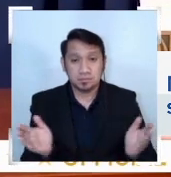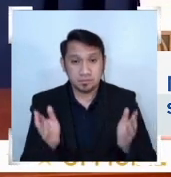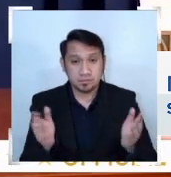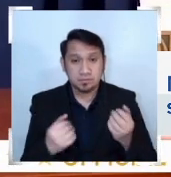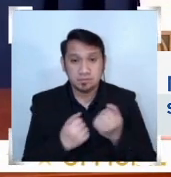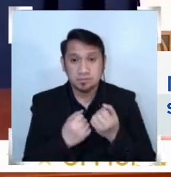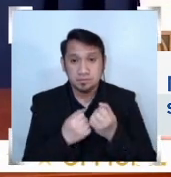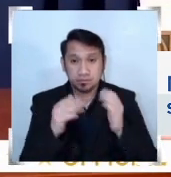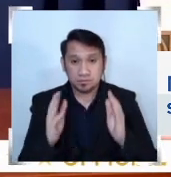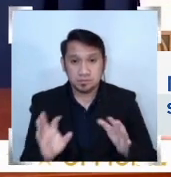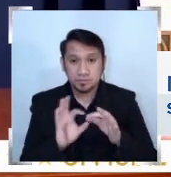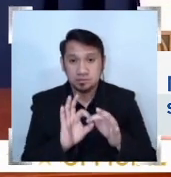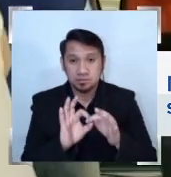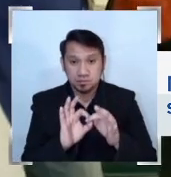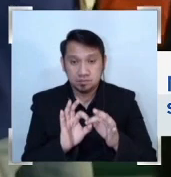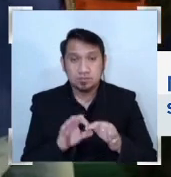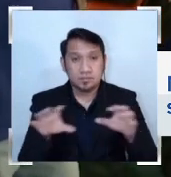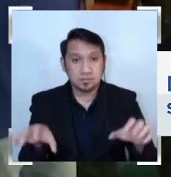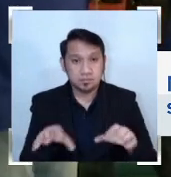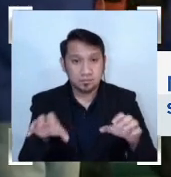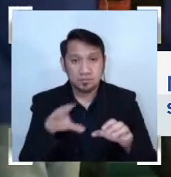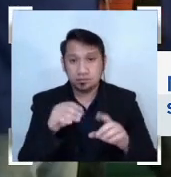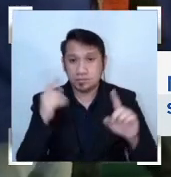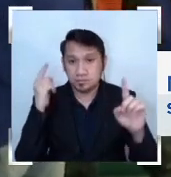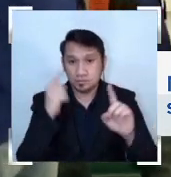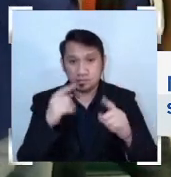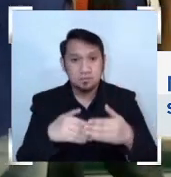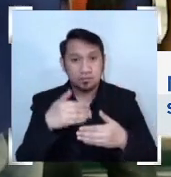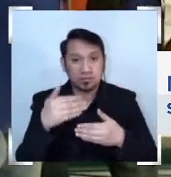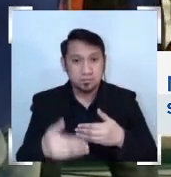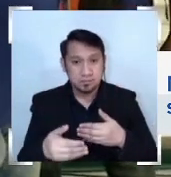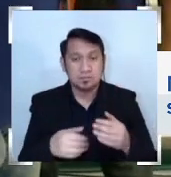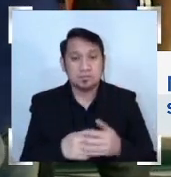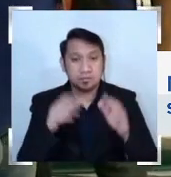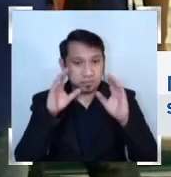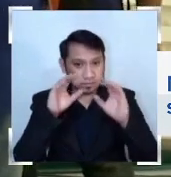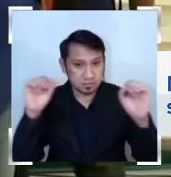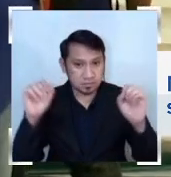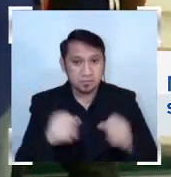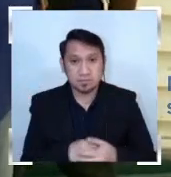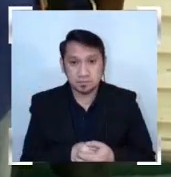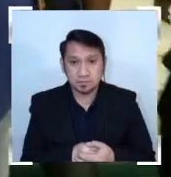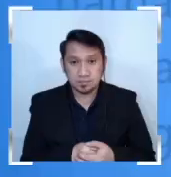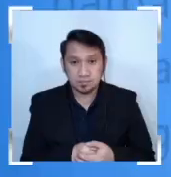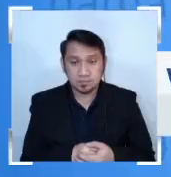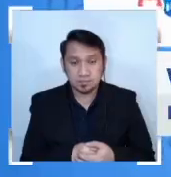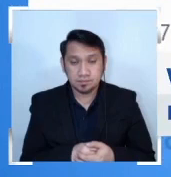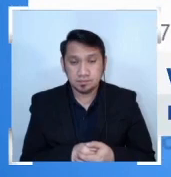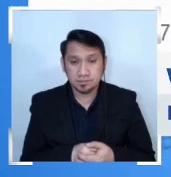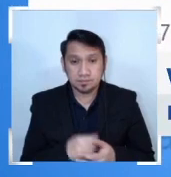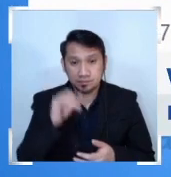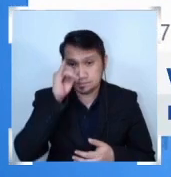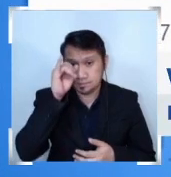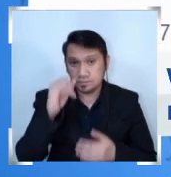na makiisa sa gawain at layunin ng susunod na administrasyon. Nagpasalamat din siya sa kanyang mga taga-suporta at katandem